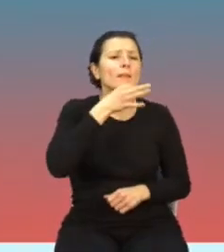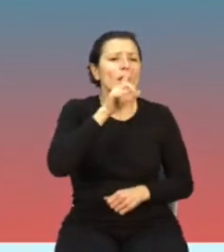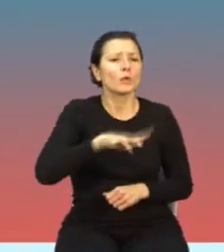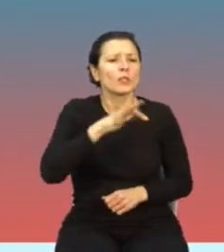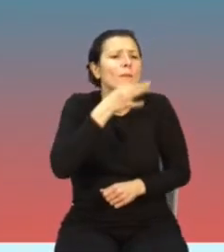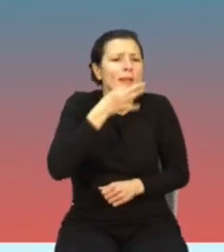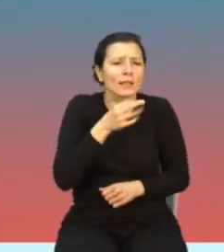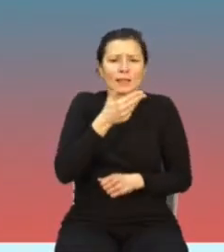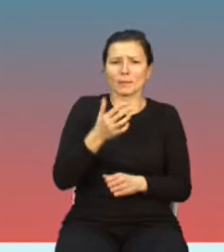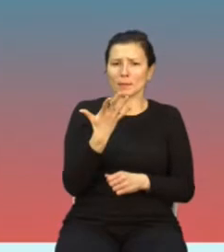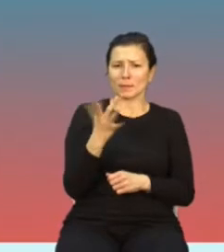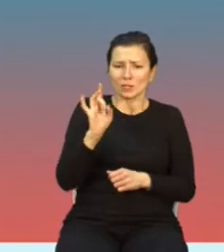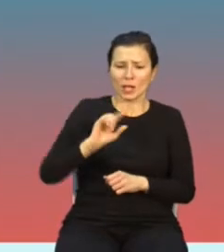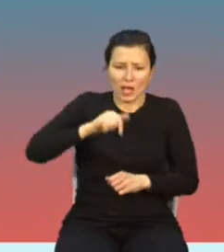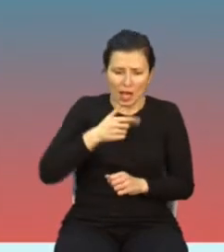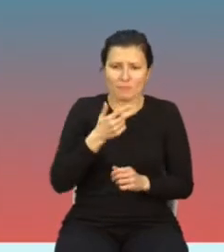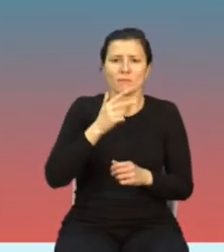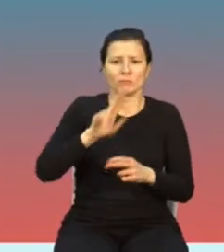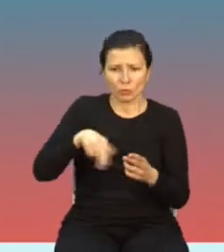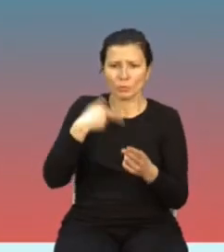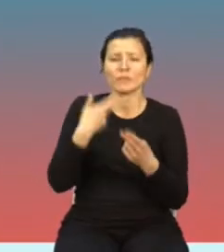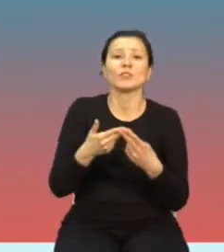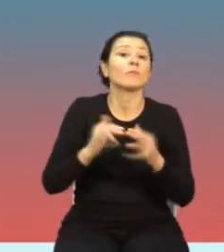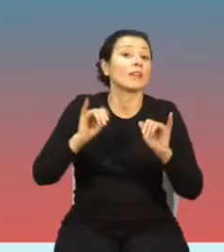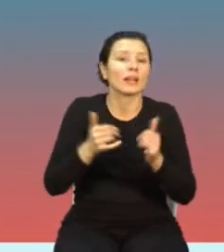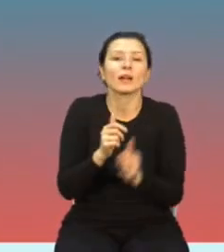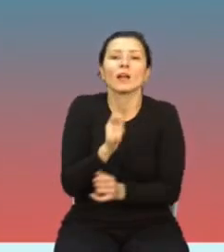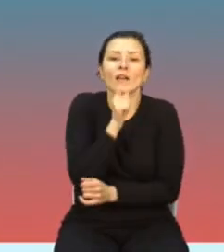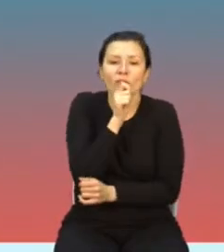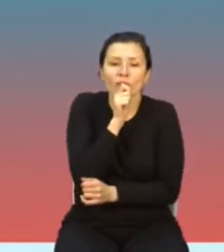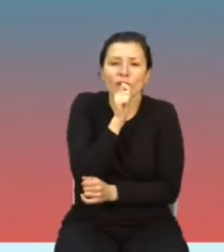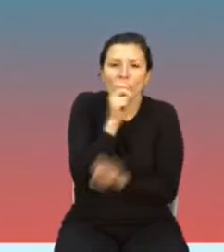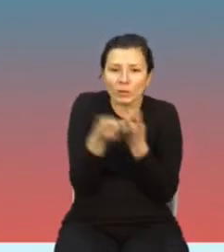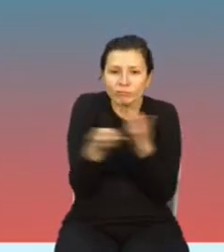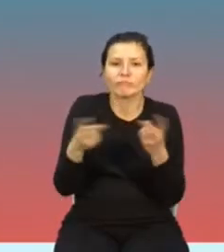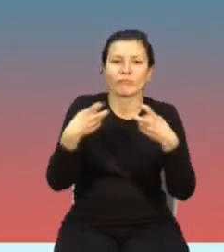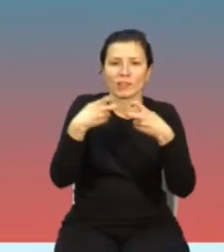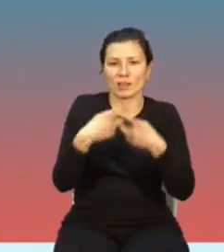my udzieliliśmy odpowiedzi na te pytania w postaci podcastu, ale